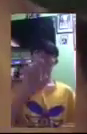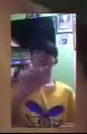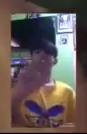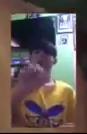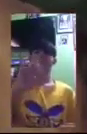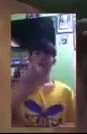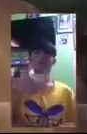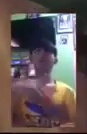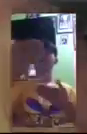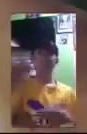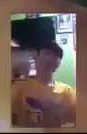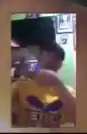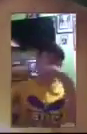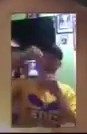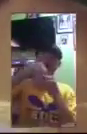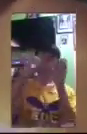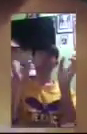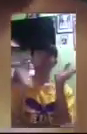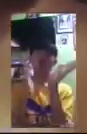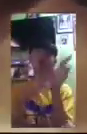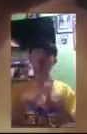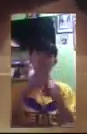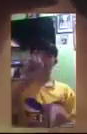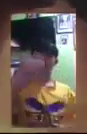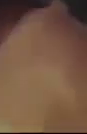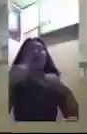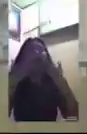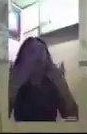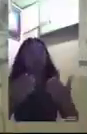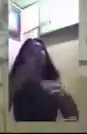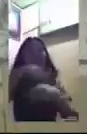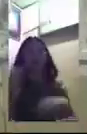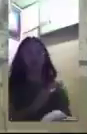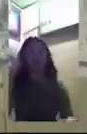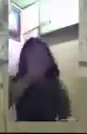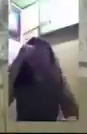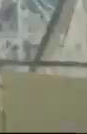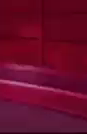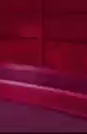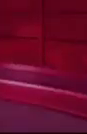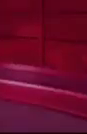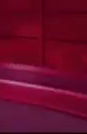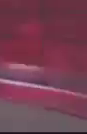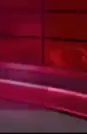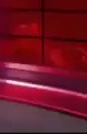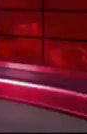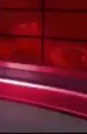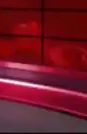Bakit ka po gumagamit ng droga? Wala, liba ako. Ulat kay Guarino.